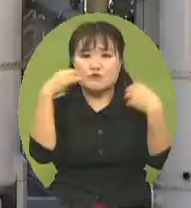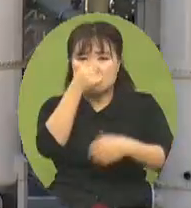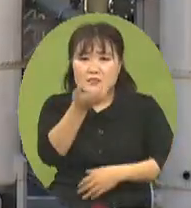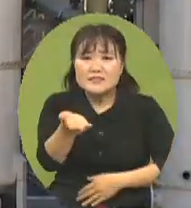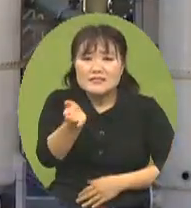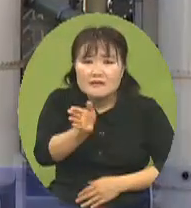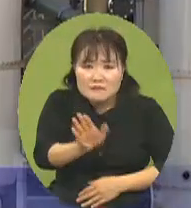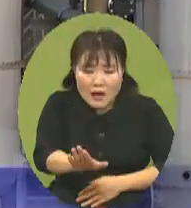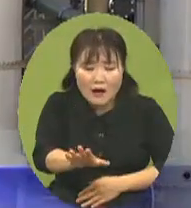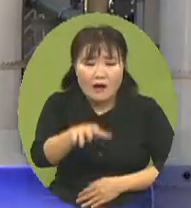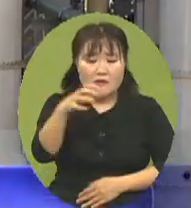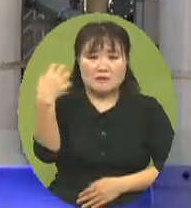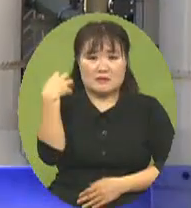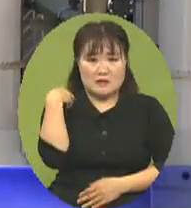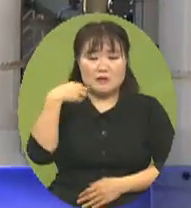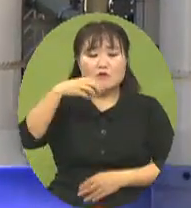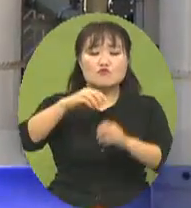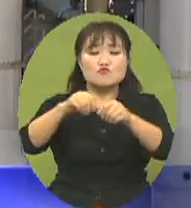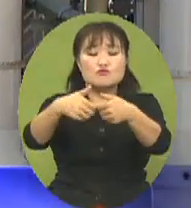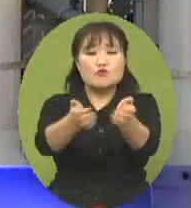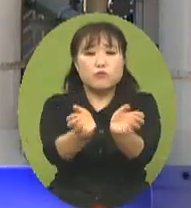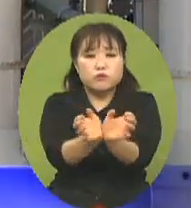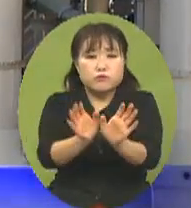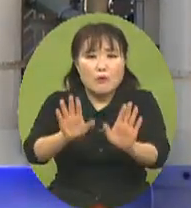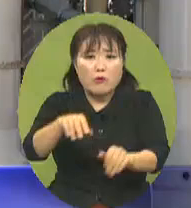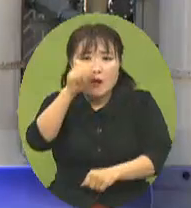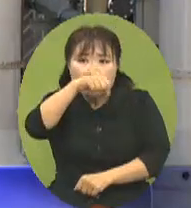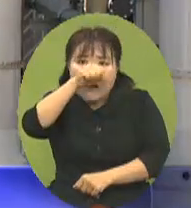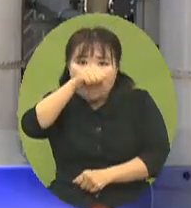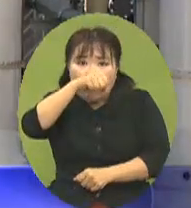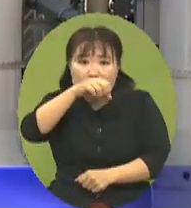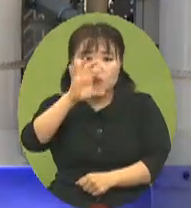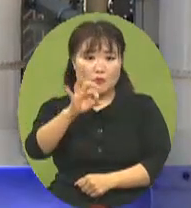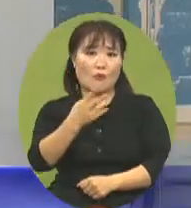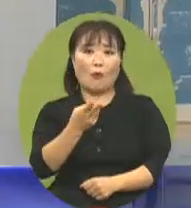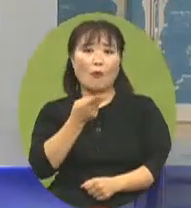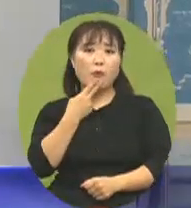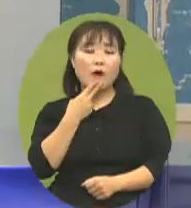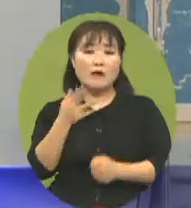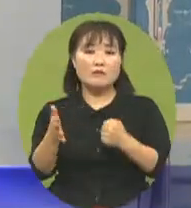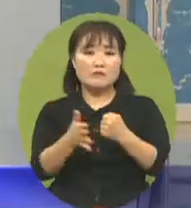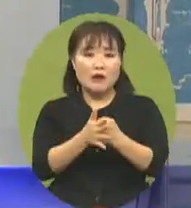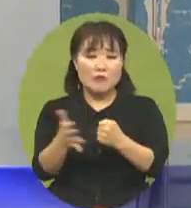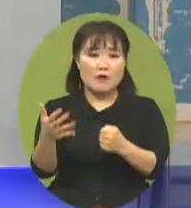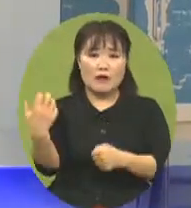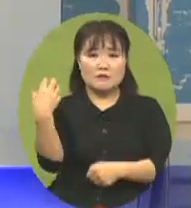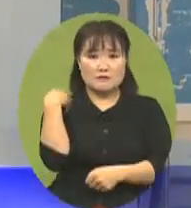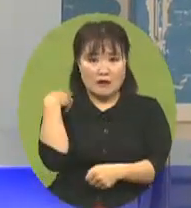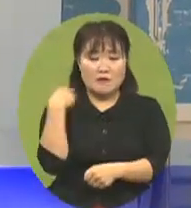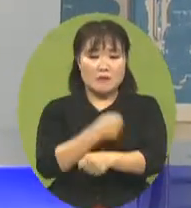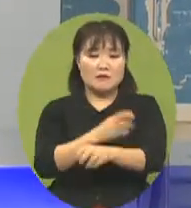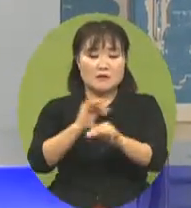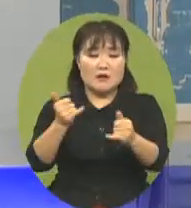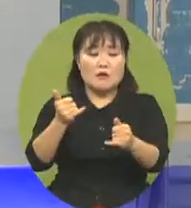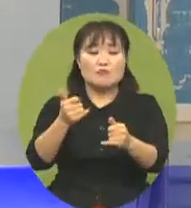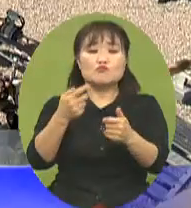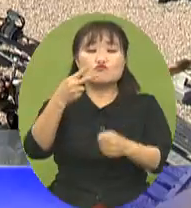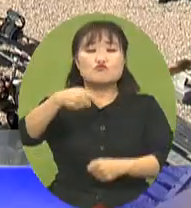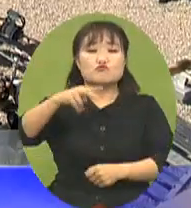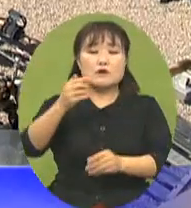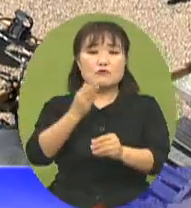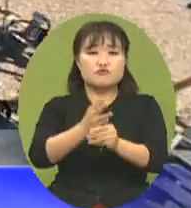있지만 주무부처인 국토부가 올해 예산에 편성조차 하지 않아 시설 가동 책임 사업자인